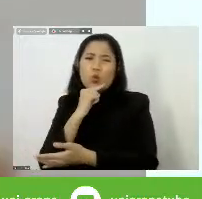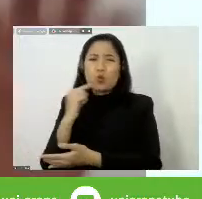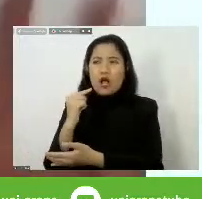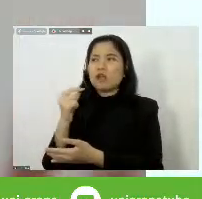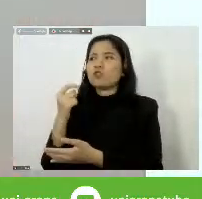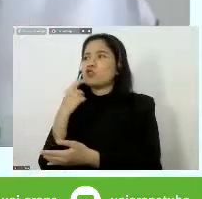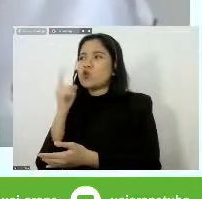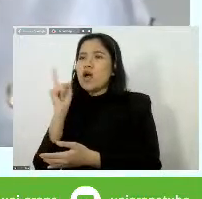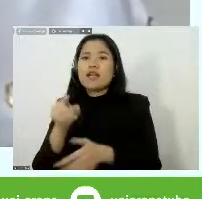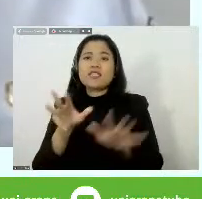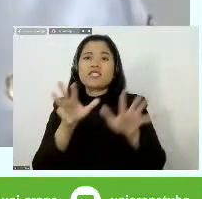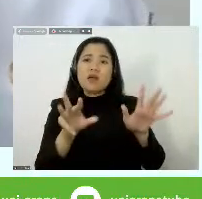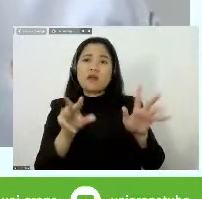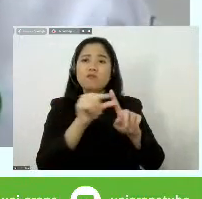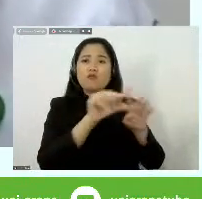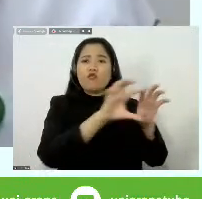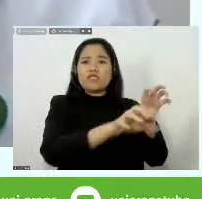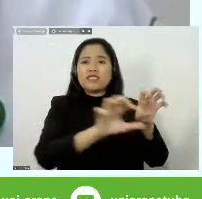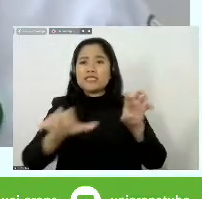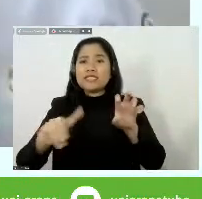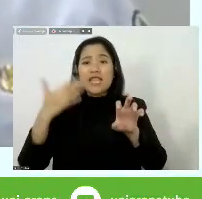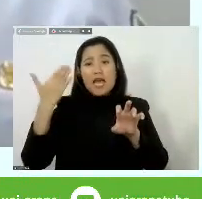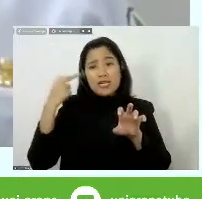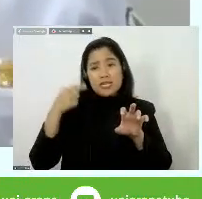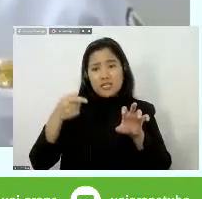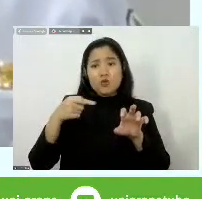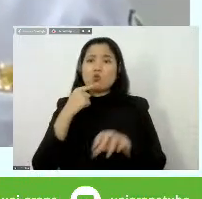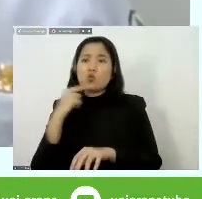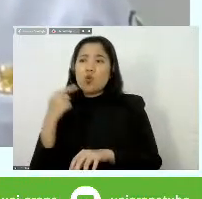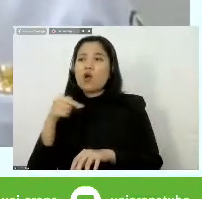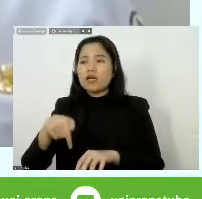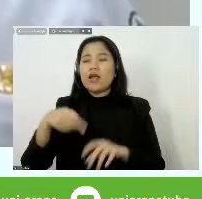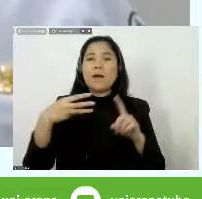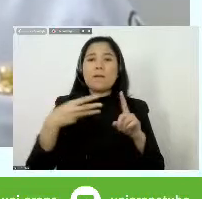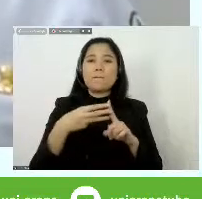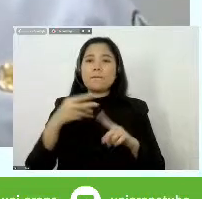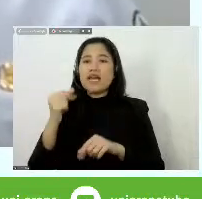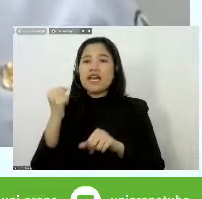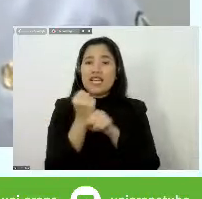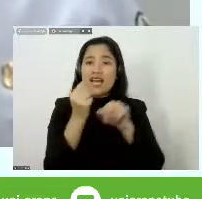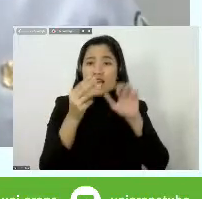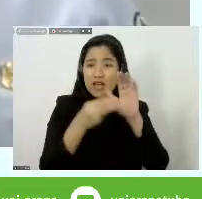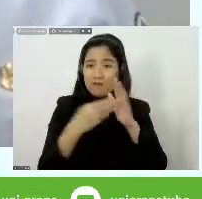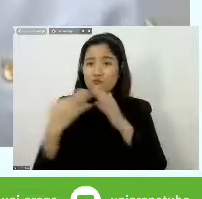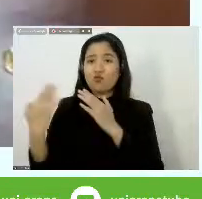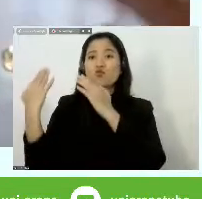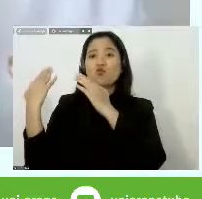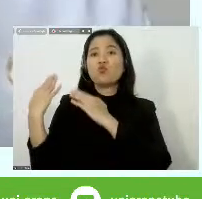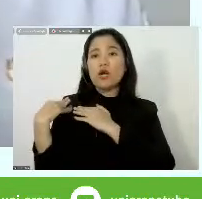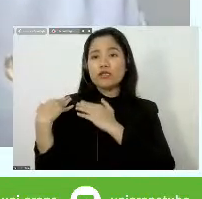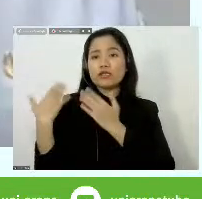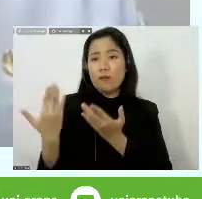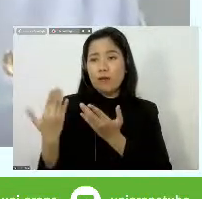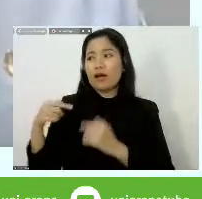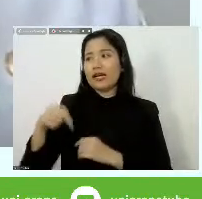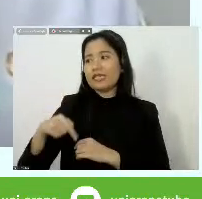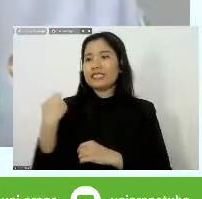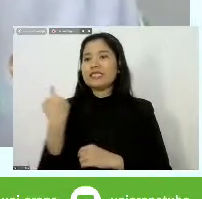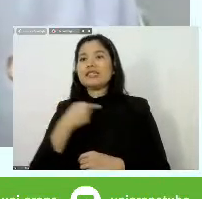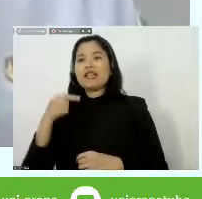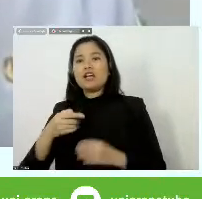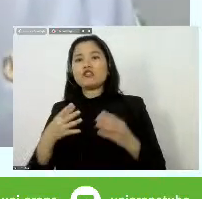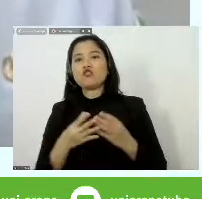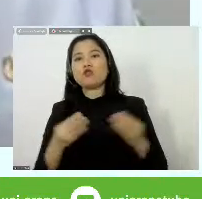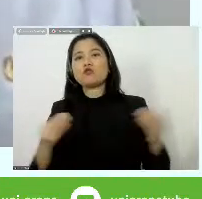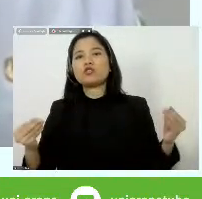sembilan provinsi tersebut karena memang Tugas PR GM adalah kita mau mengatasi dulu ini